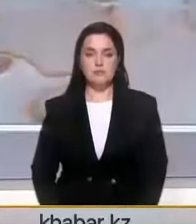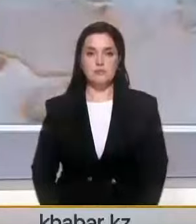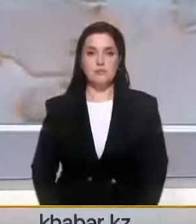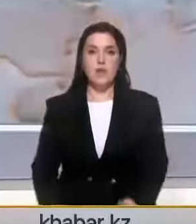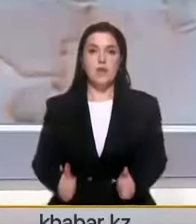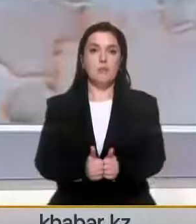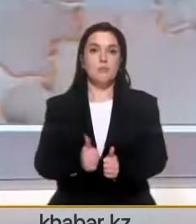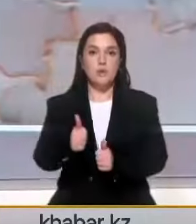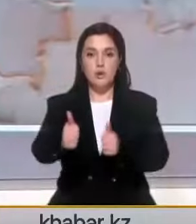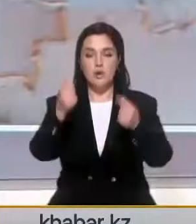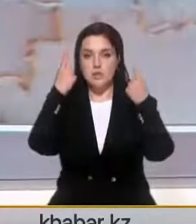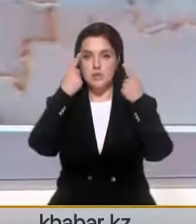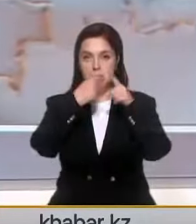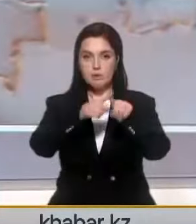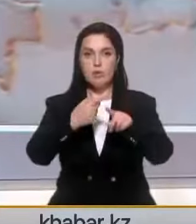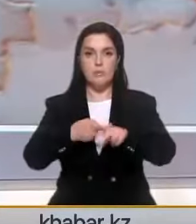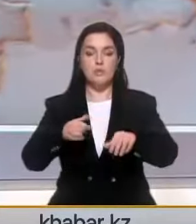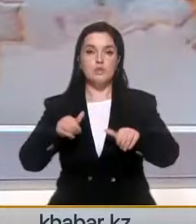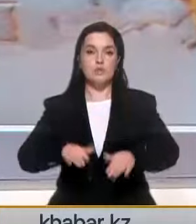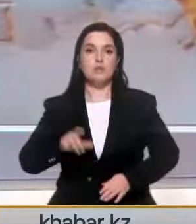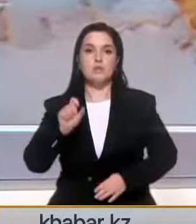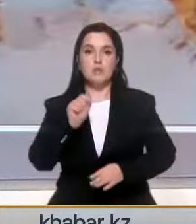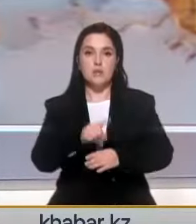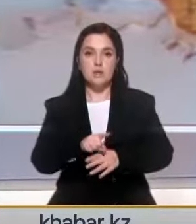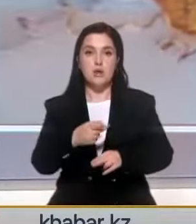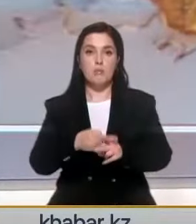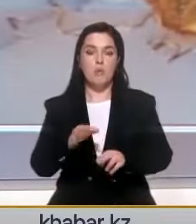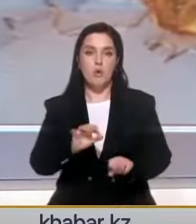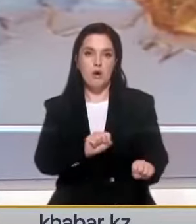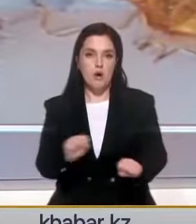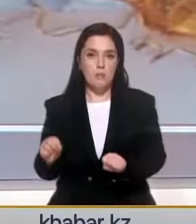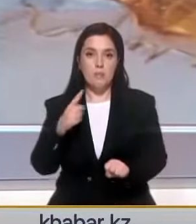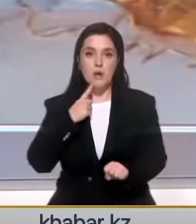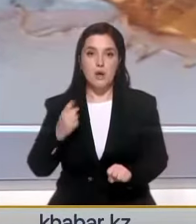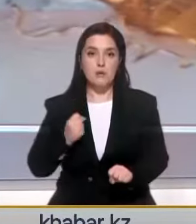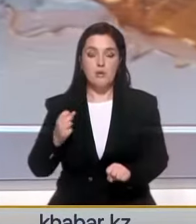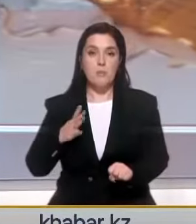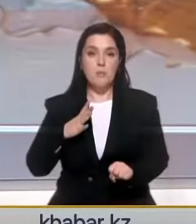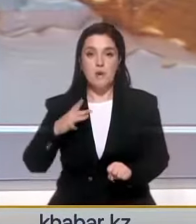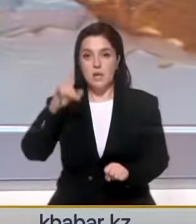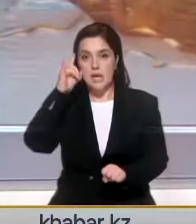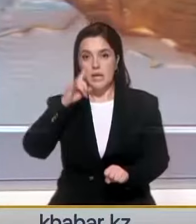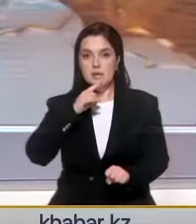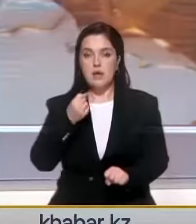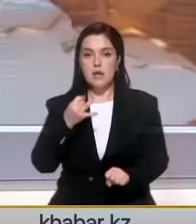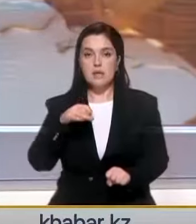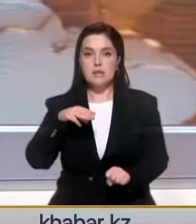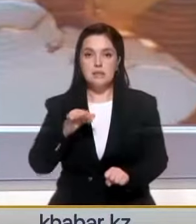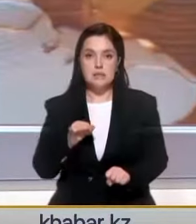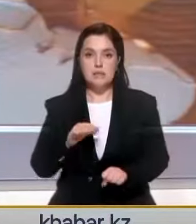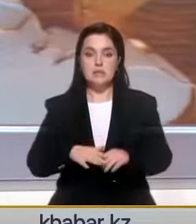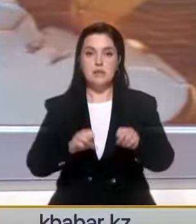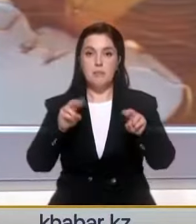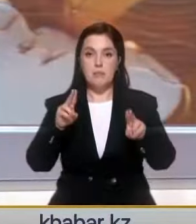передовые технологии для решения актуальных задач в области обороны представили казахстанские it специалисты на хакатон